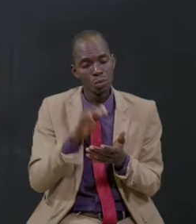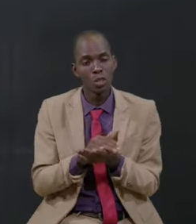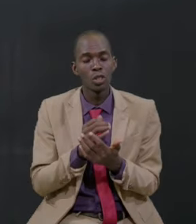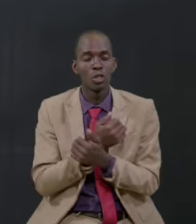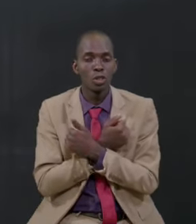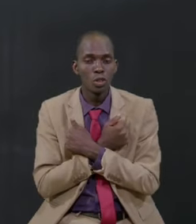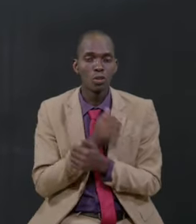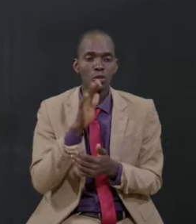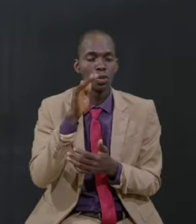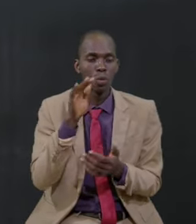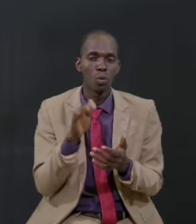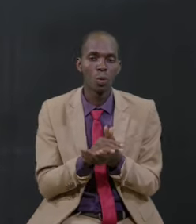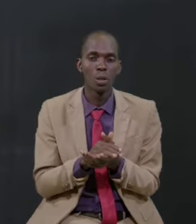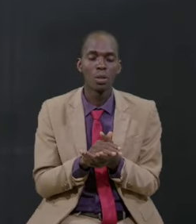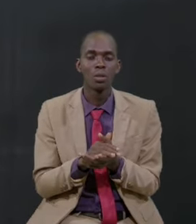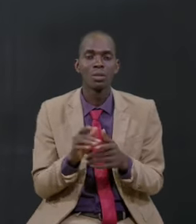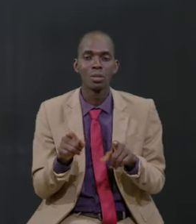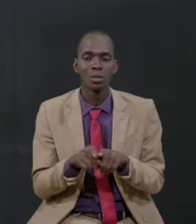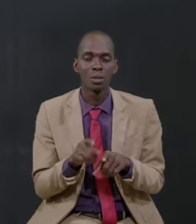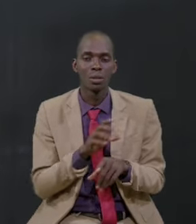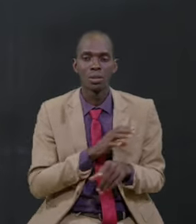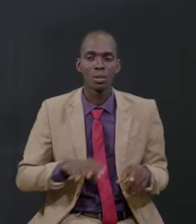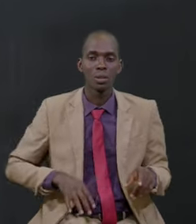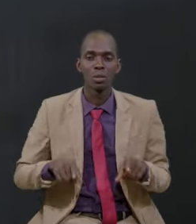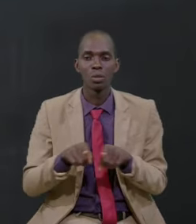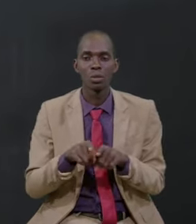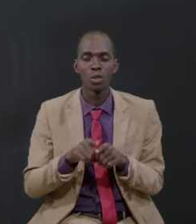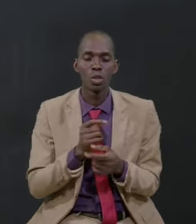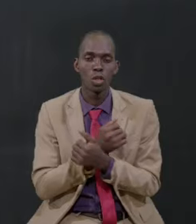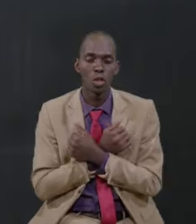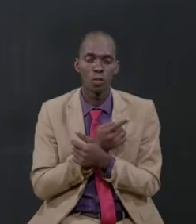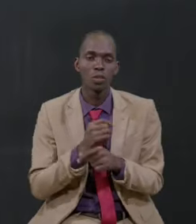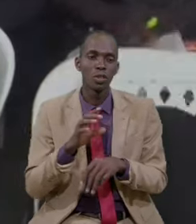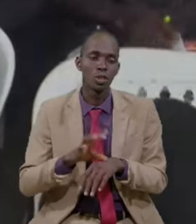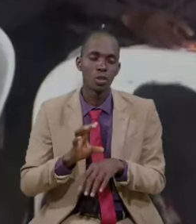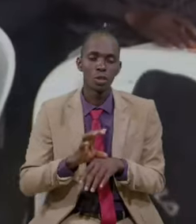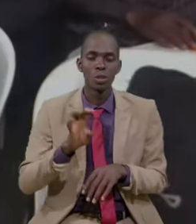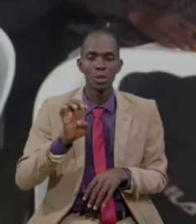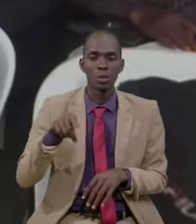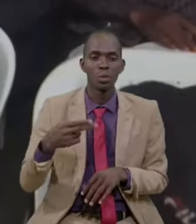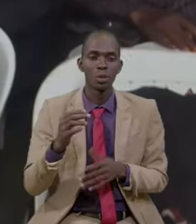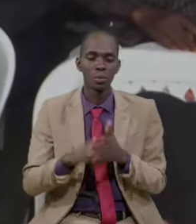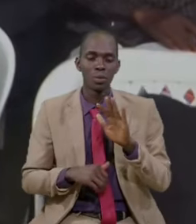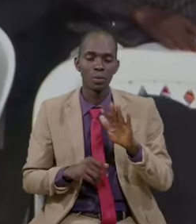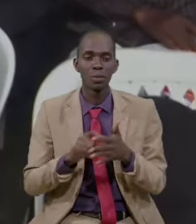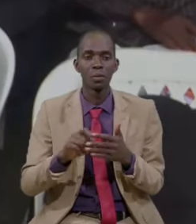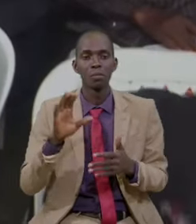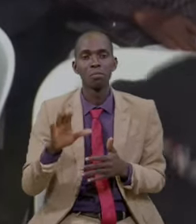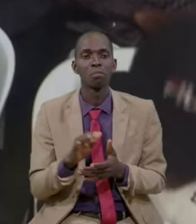comme Christ a aimé l'Église. Éphésiens 5, 25. Amen.